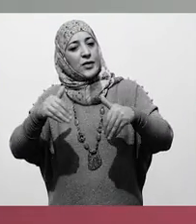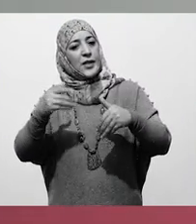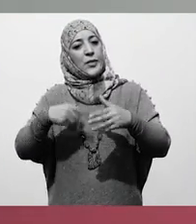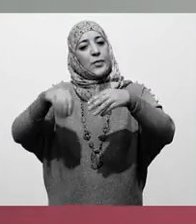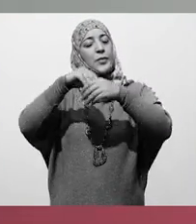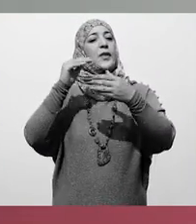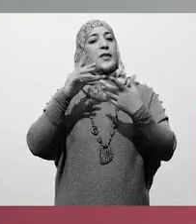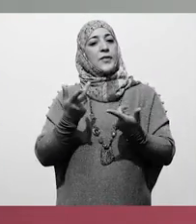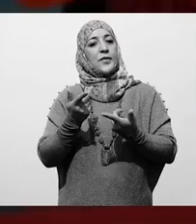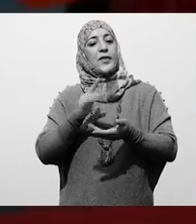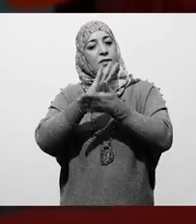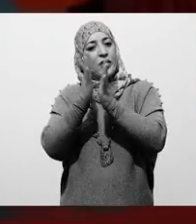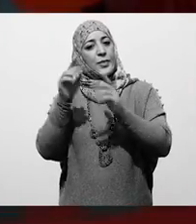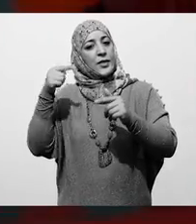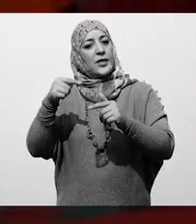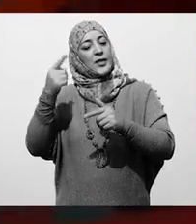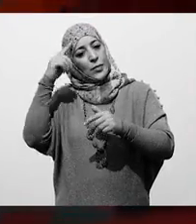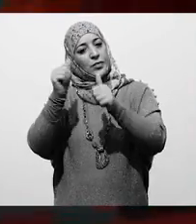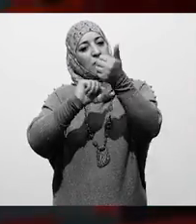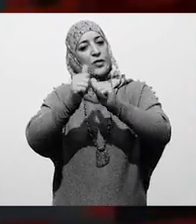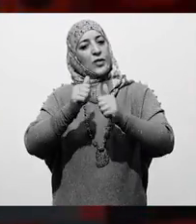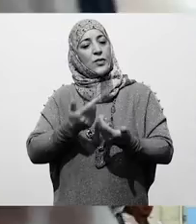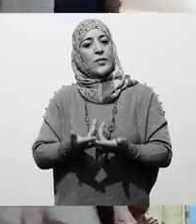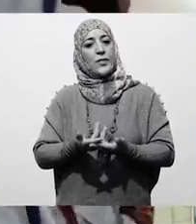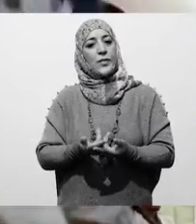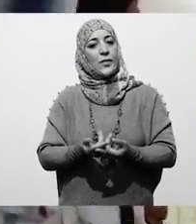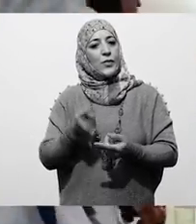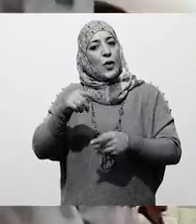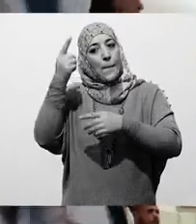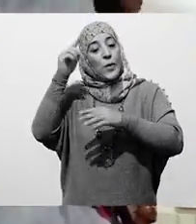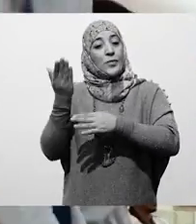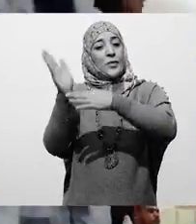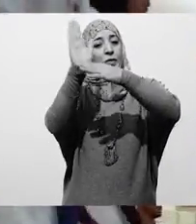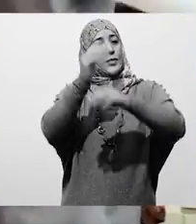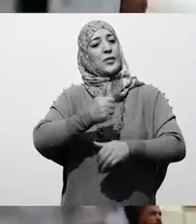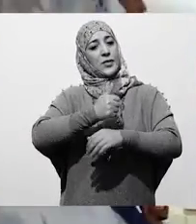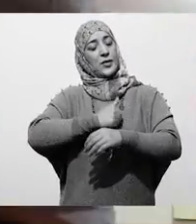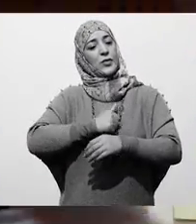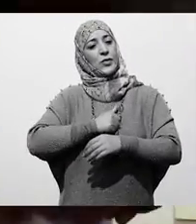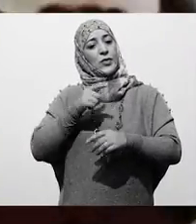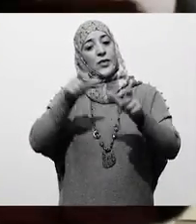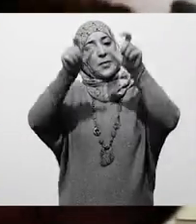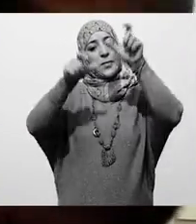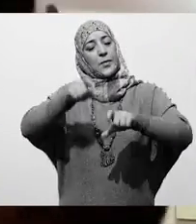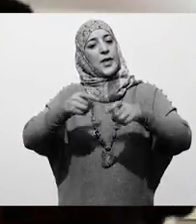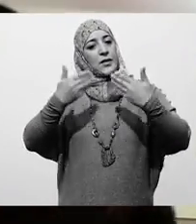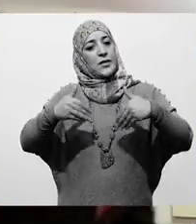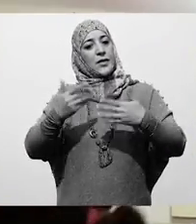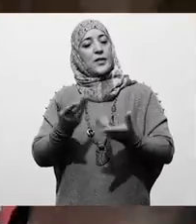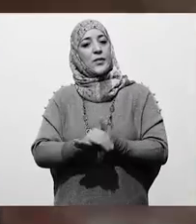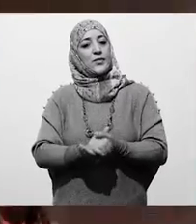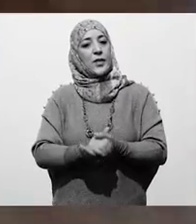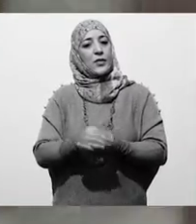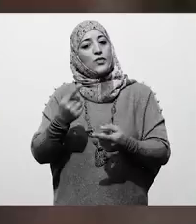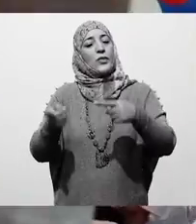l'inclusion des personnes ayant des capacités spécifiques avec des personnes normaux. Ça montre l'autonomie de ces personnes ayant